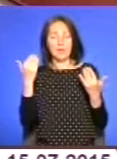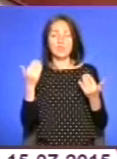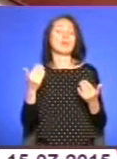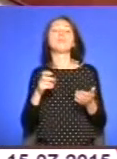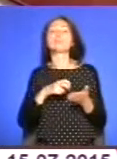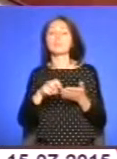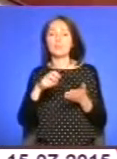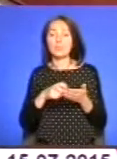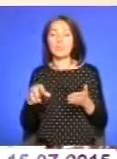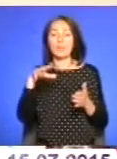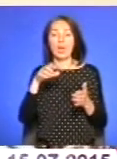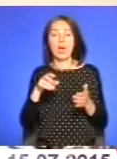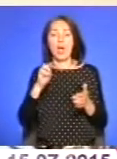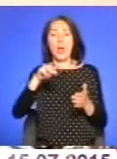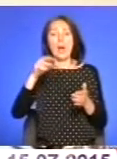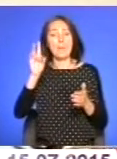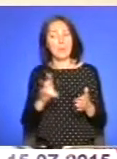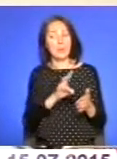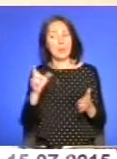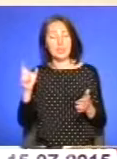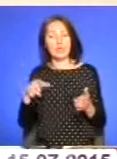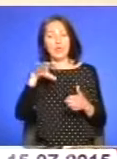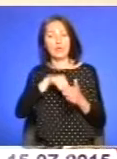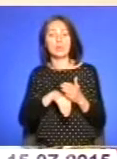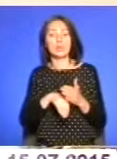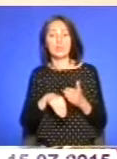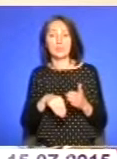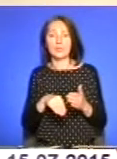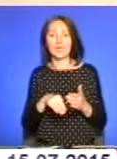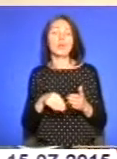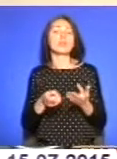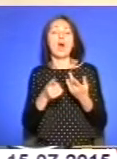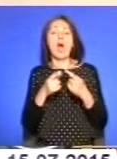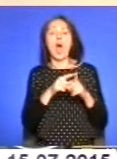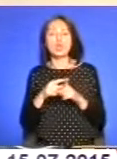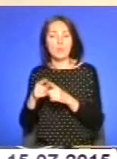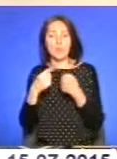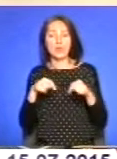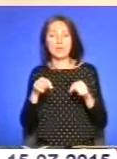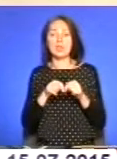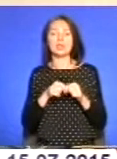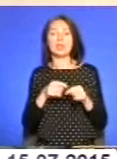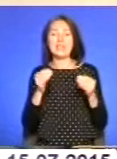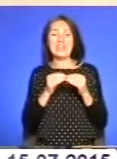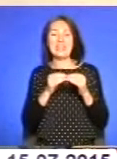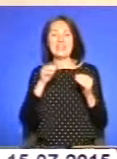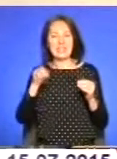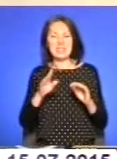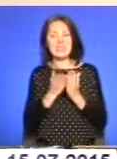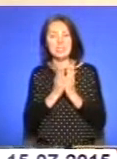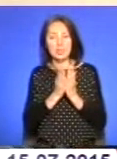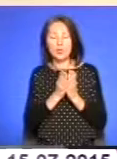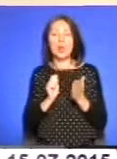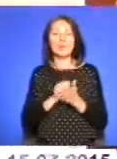до подорожнього набору кожного прочанина. За словами організаторів паломництва, 10 тисяч примірників, а саме таким накладом перевидали декрет